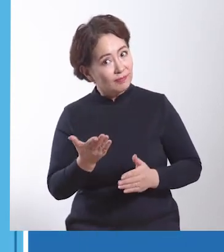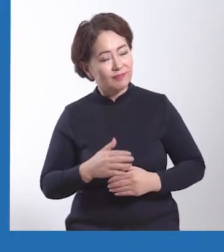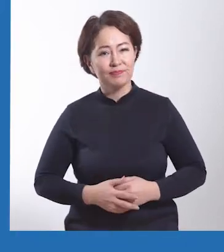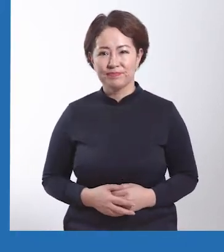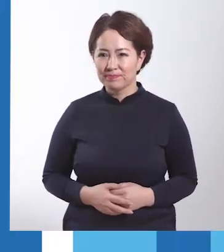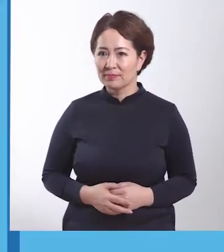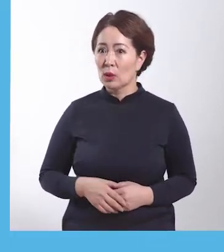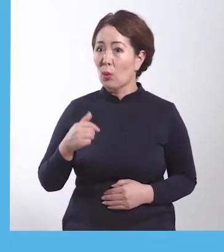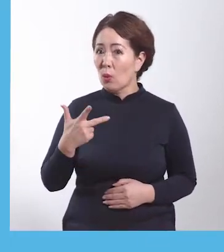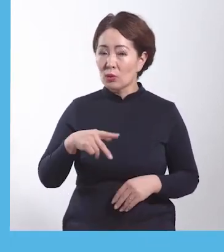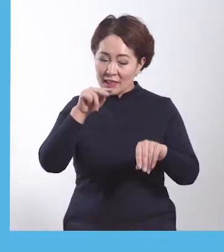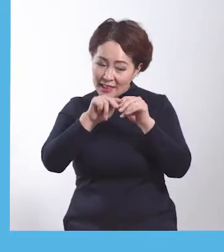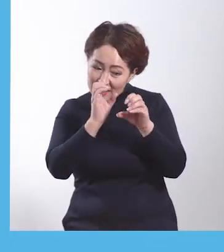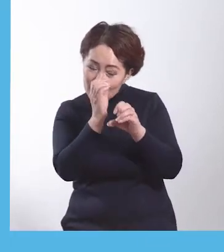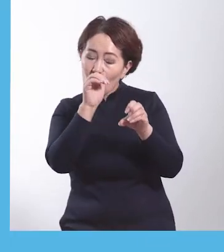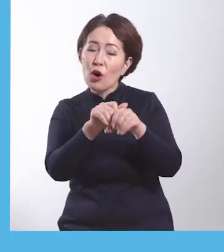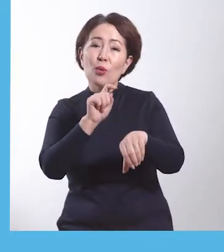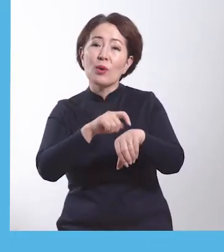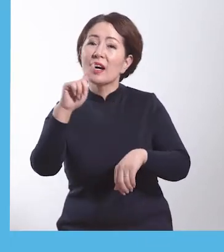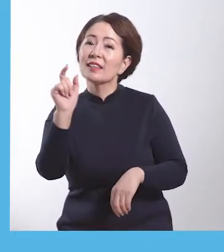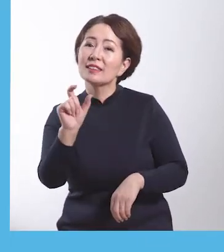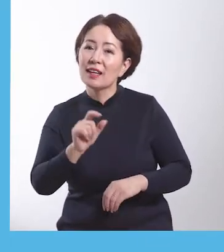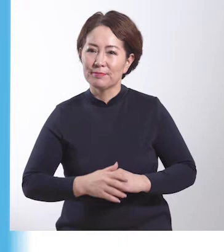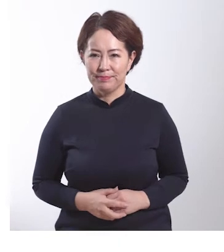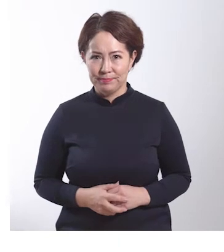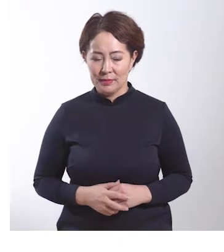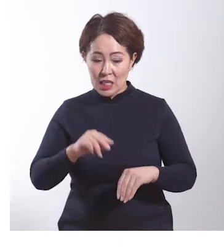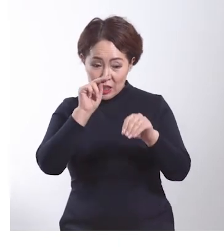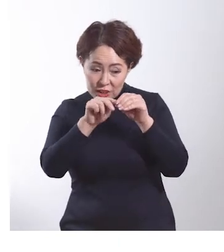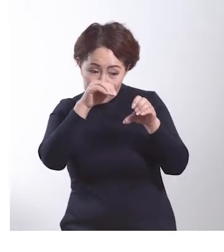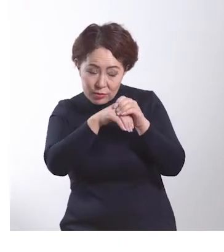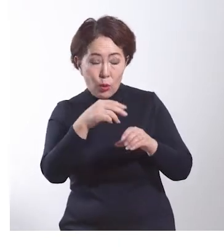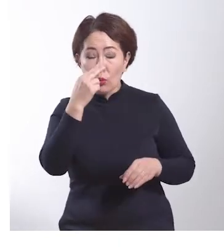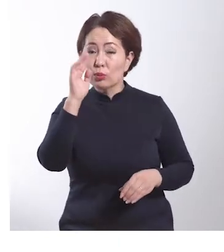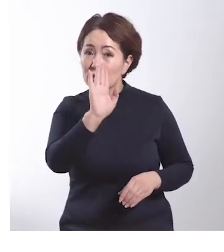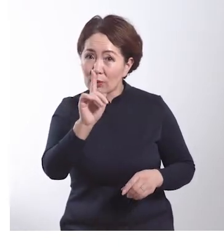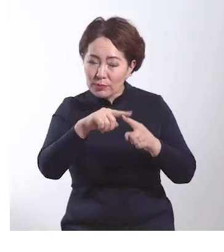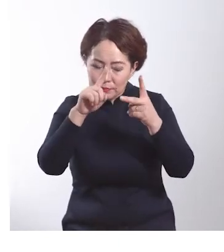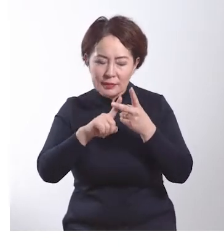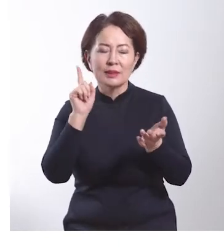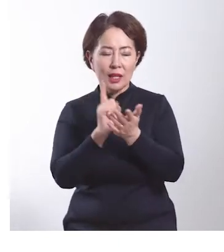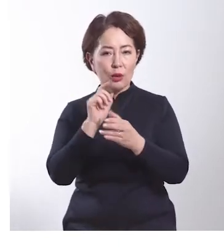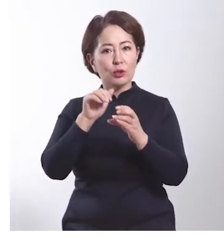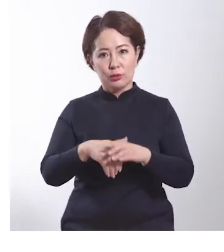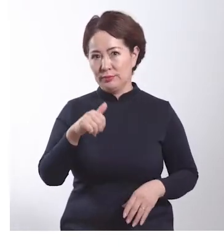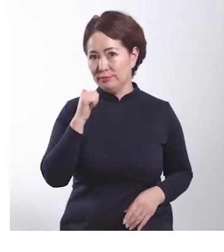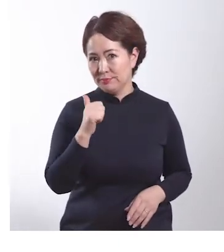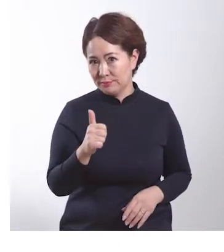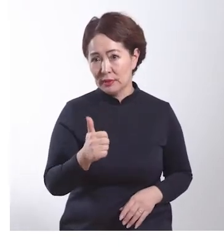байдаг. Шинжилгээнд ямар хугацаанд хамрагдах нь зүйтэй вэ? Та шинжилгээнд хамрагдаж байгаагүй бол хамрагдах нь